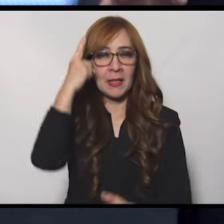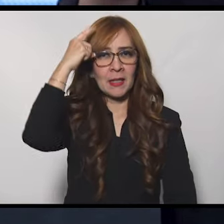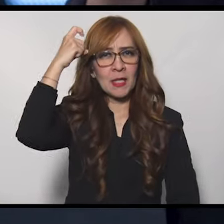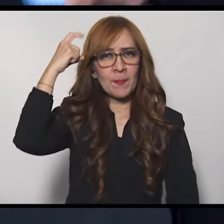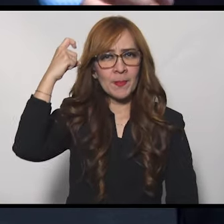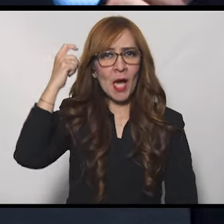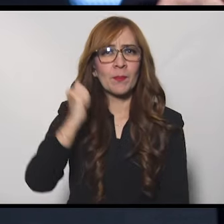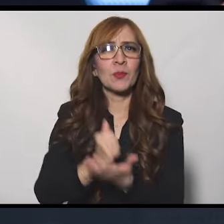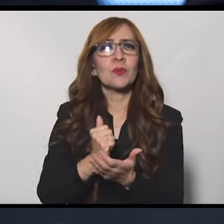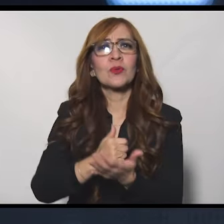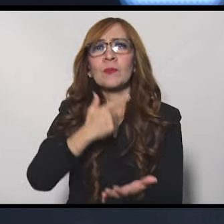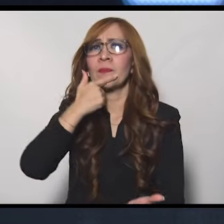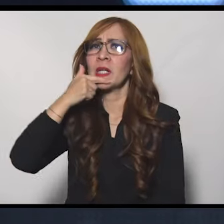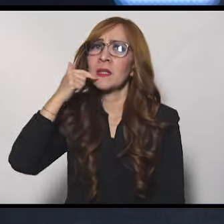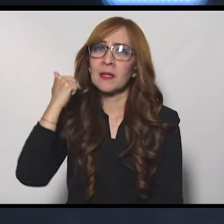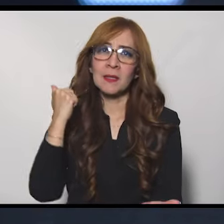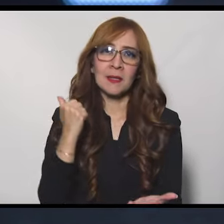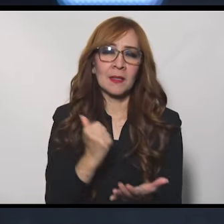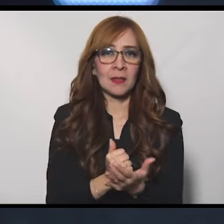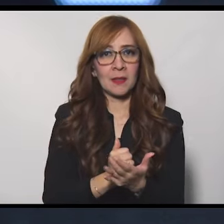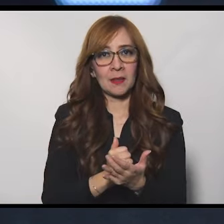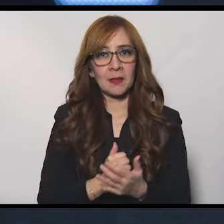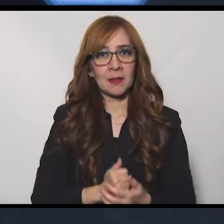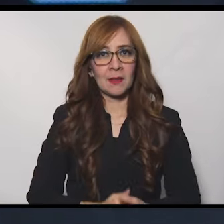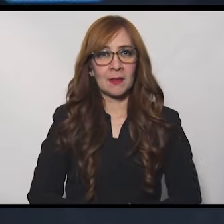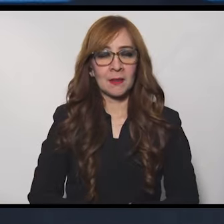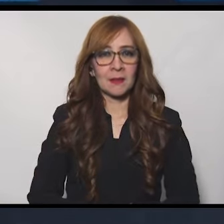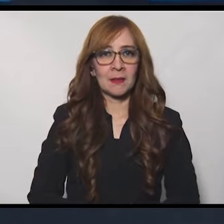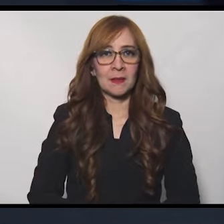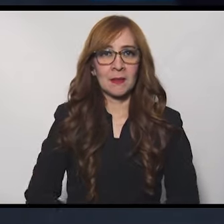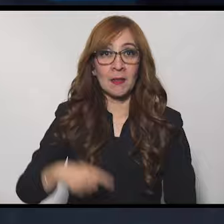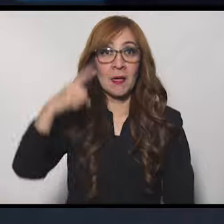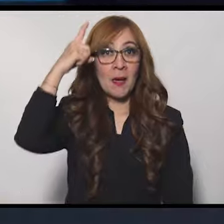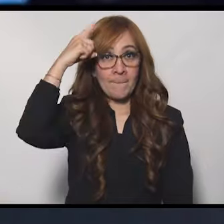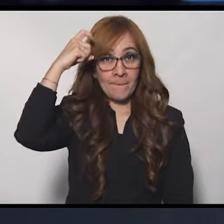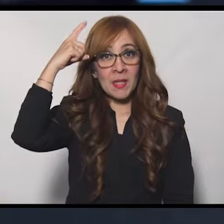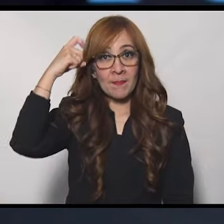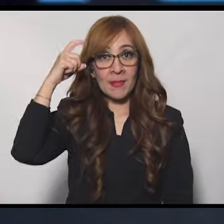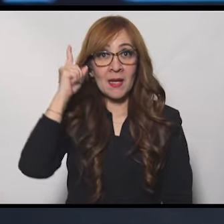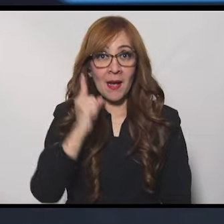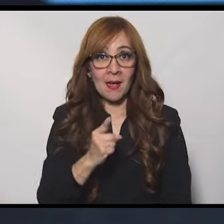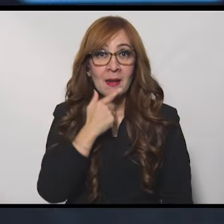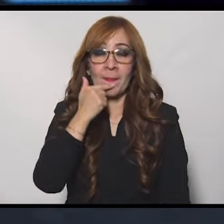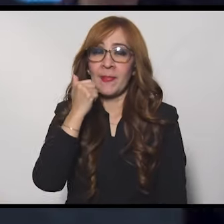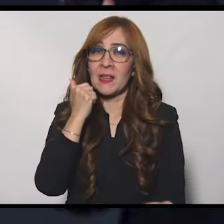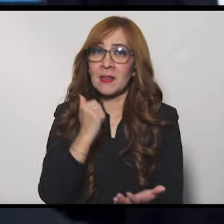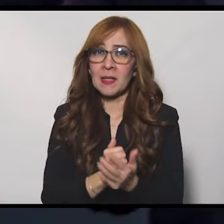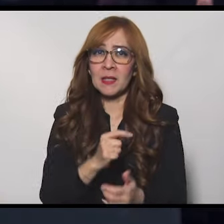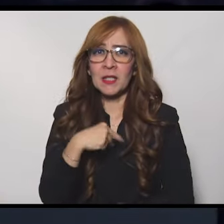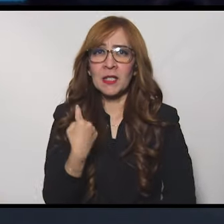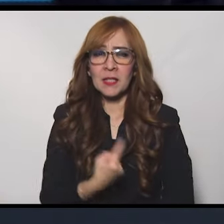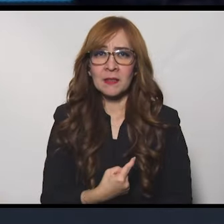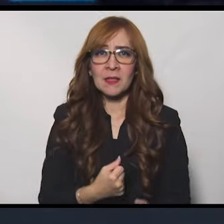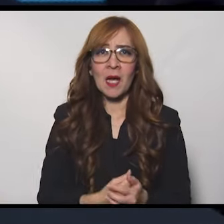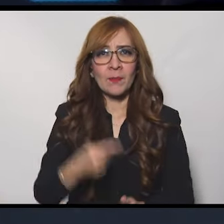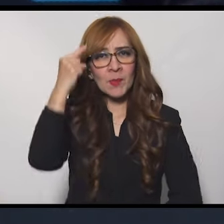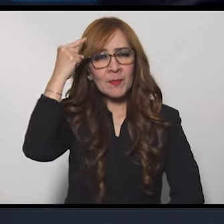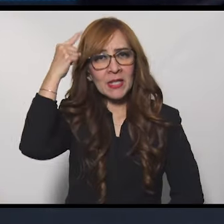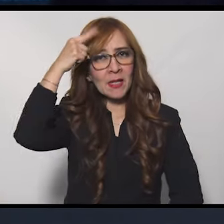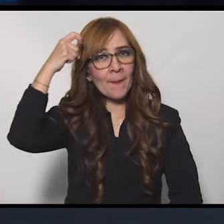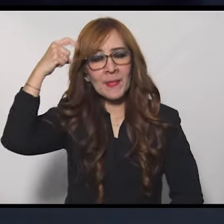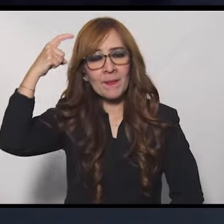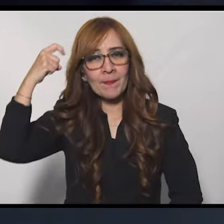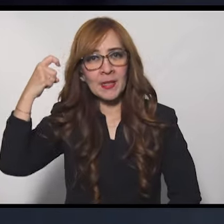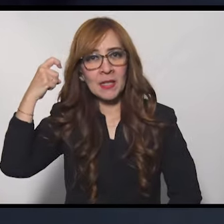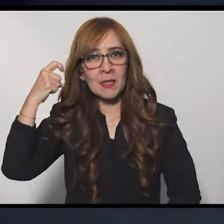Impian itu penting sekali, Bapak Ibu. Dream is important. Without dream, we're